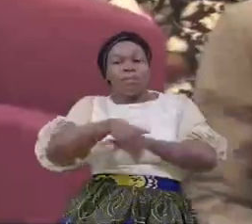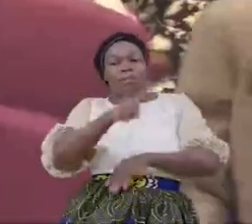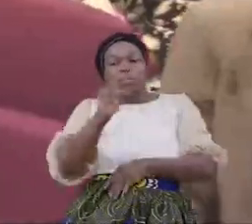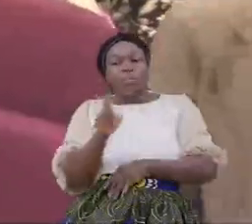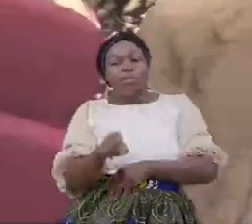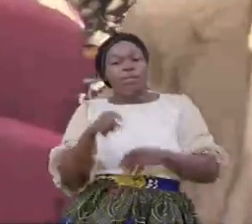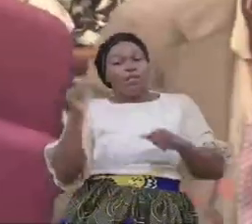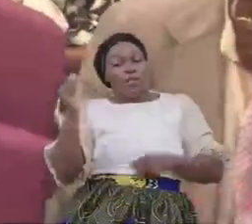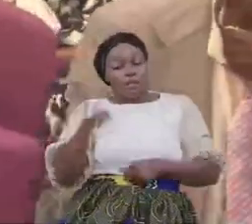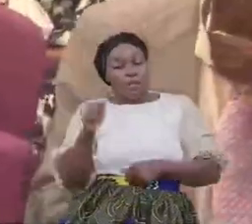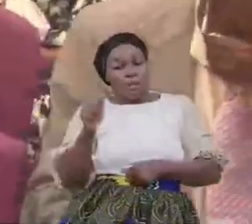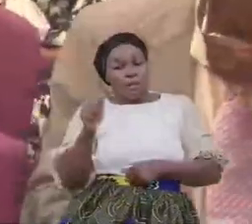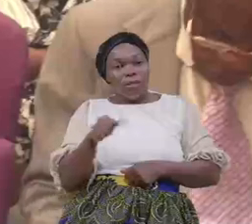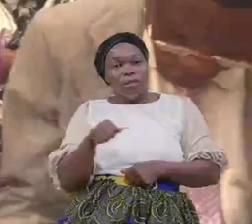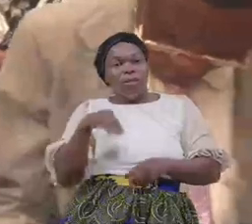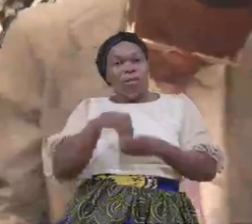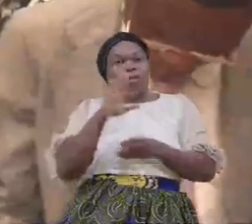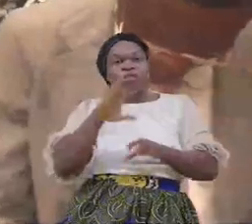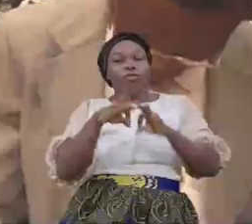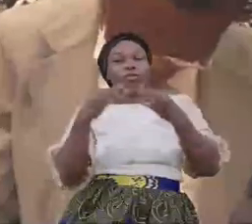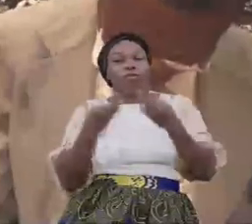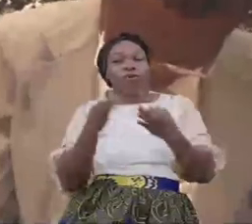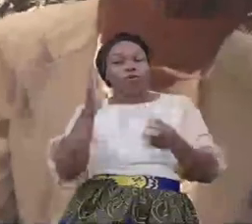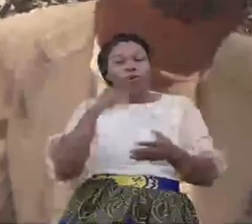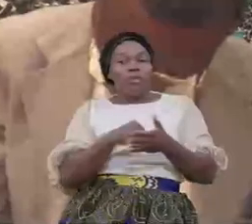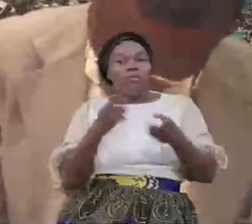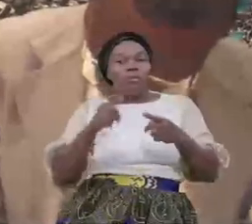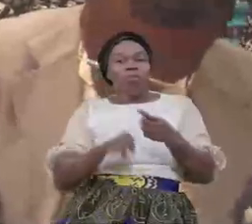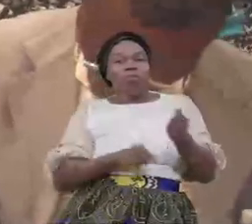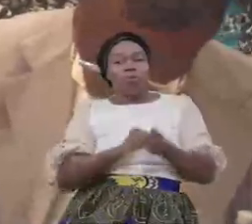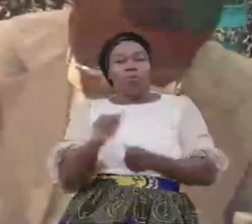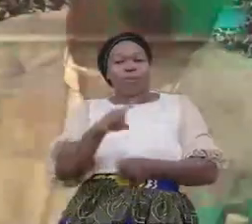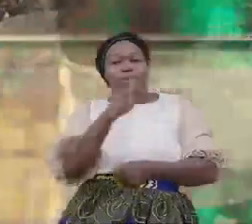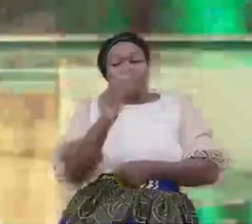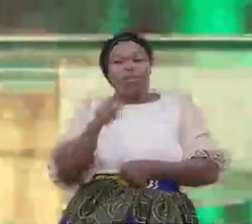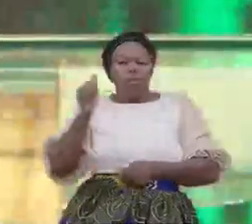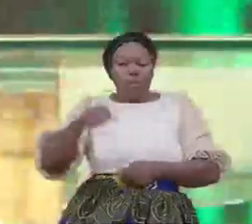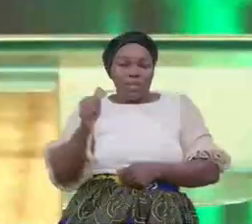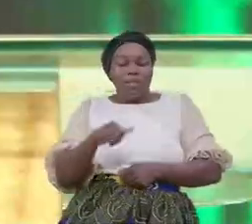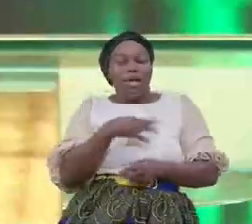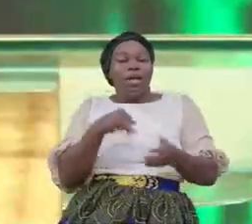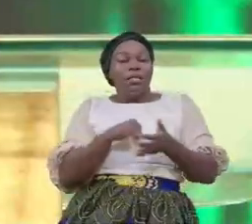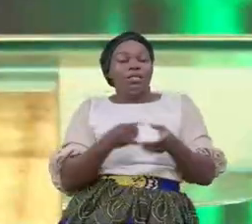cela va se produire ce soir dans votre famille, et que cela aura lieu ce soir. Et c'est dit,